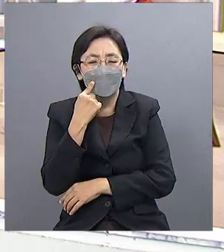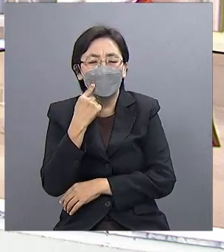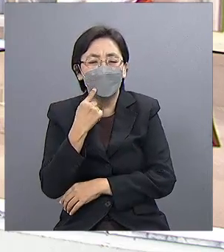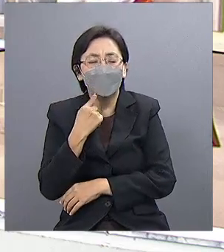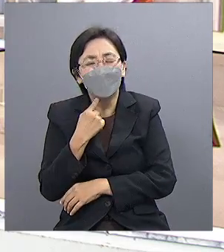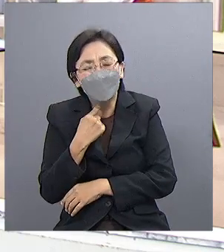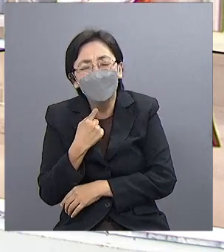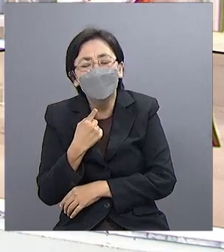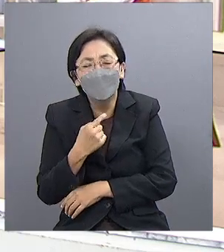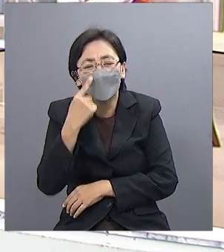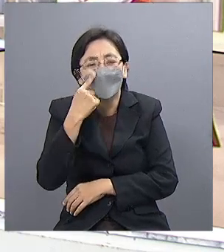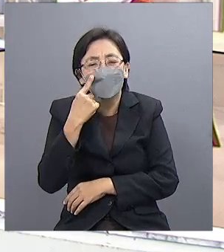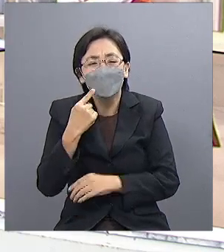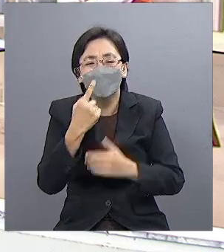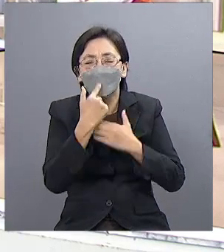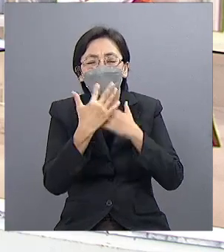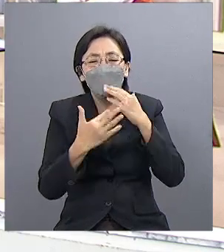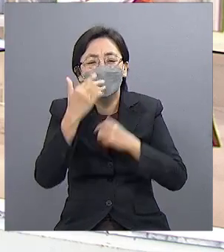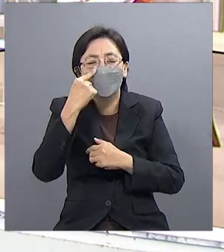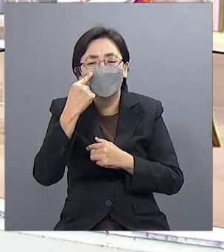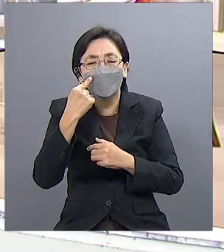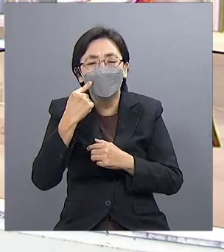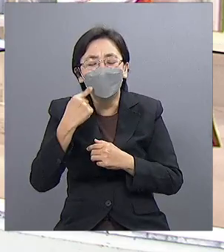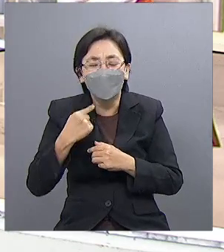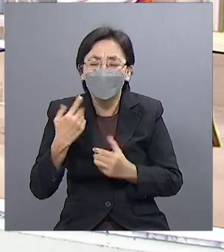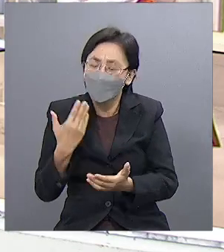เพระเป็เลือดไหลออกจากตาแทน อย่นนเลยค่ะ